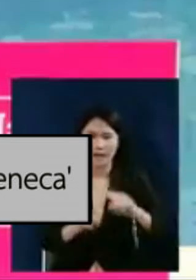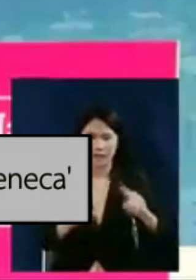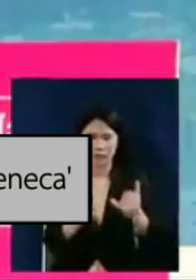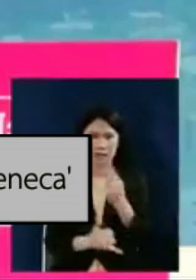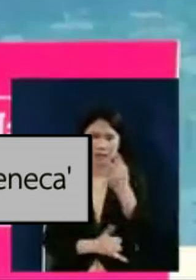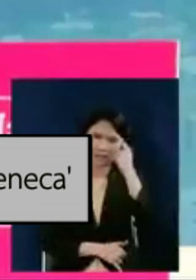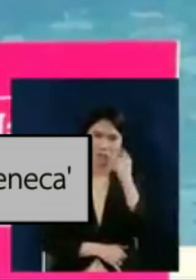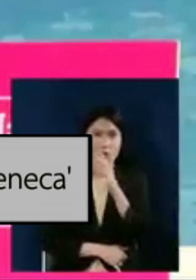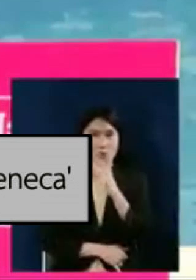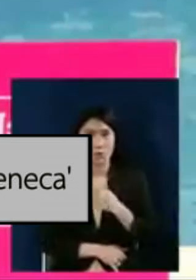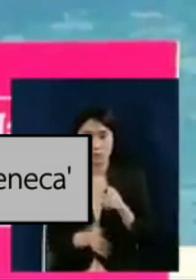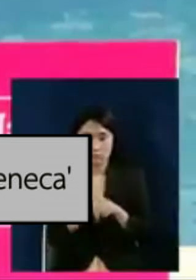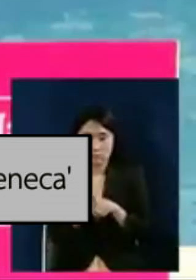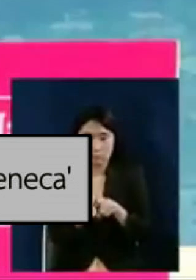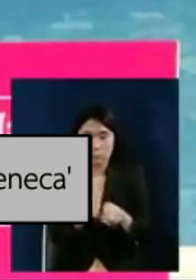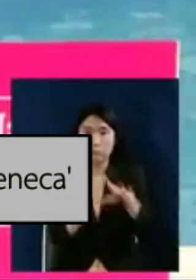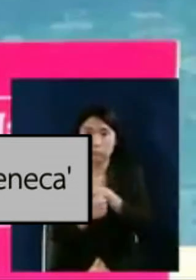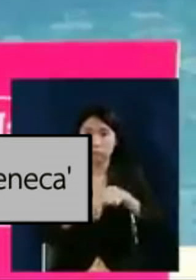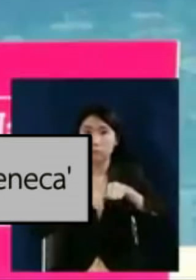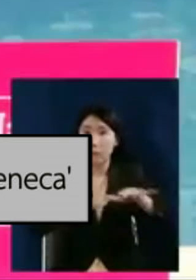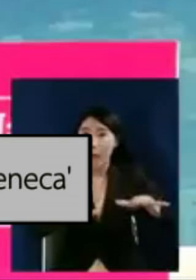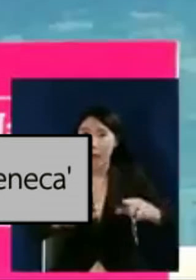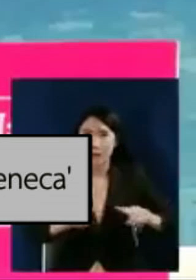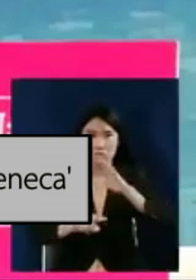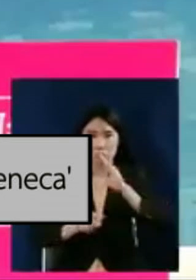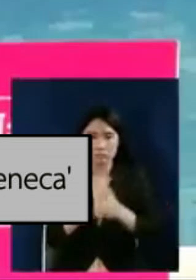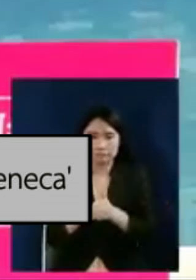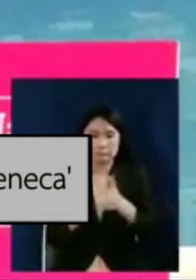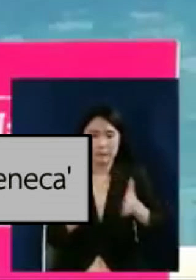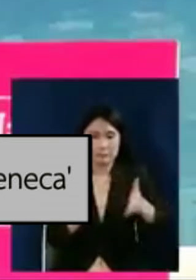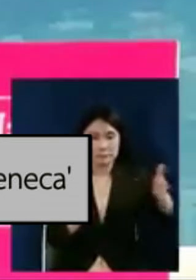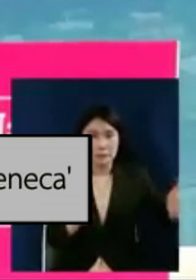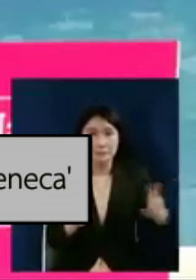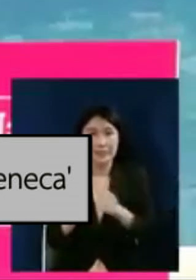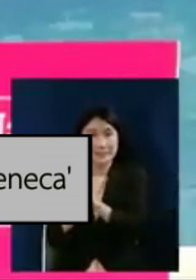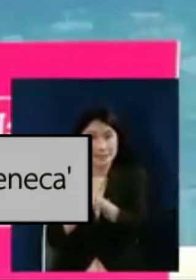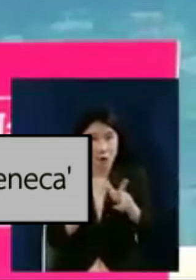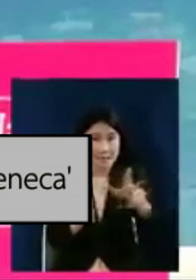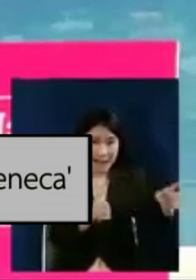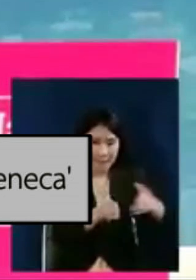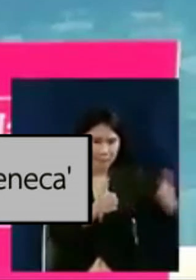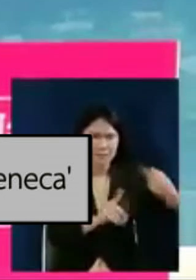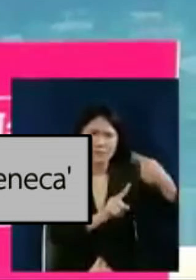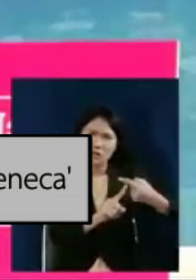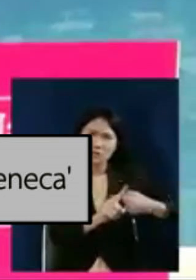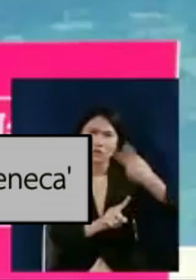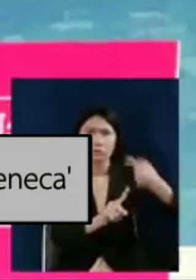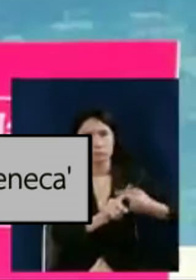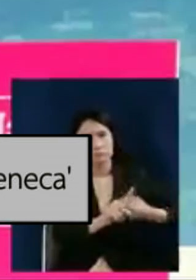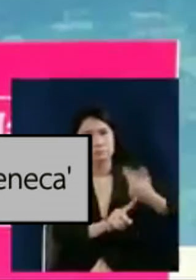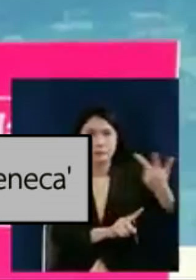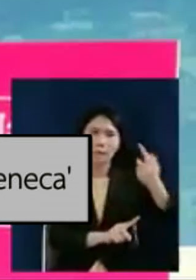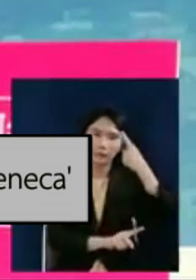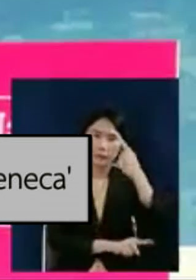เหนือจากนี้เนี่ยก็ยังมีอีกของจอนฉันจรสั้นเออใช่ไหมบอกจังสั้นจังสั้นเป็น